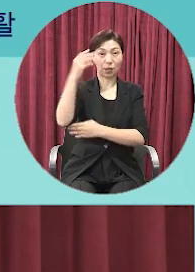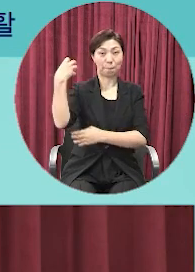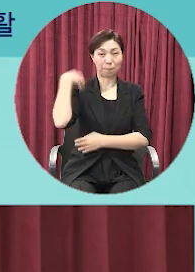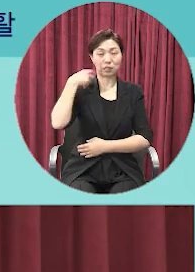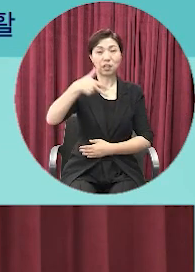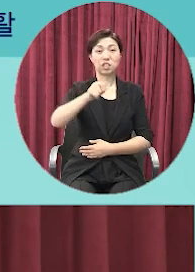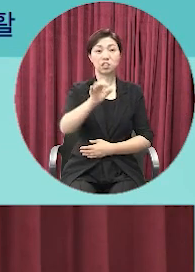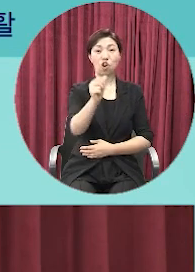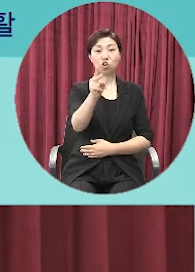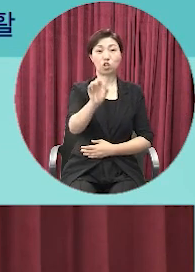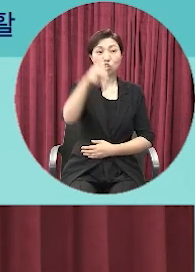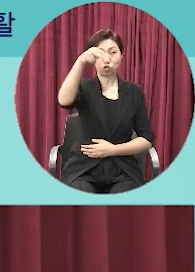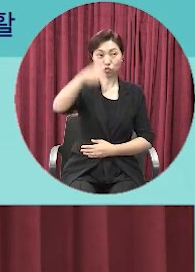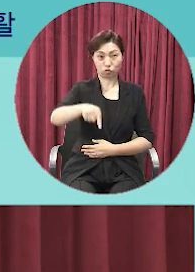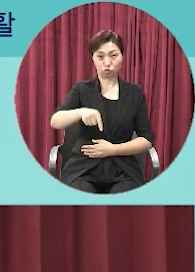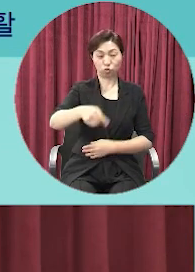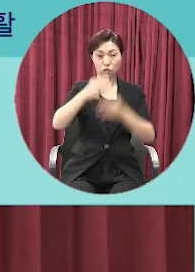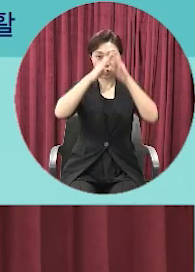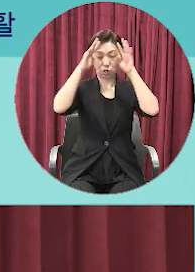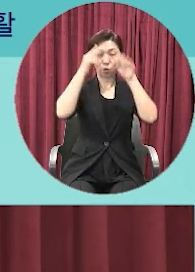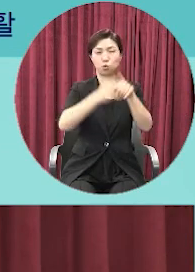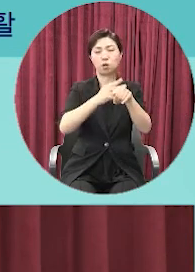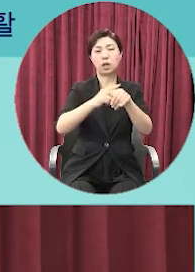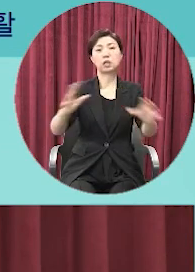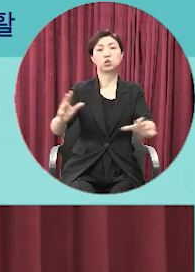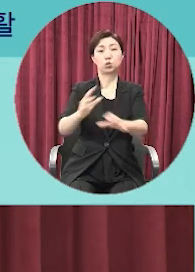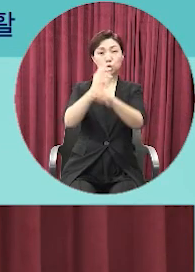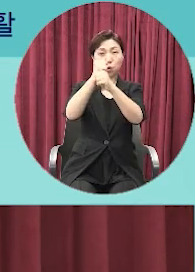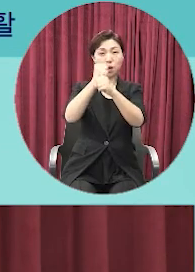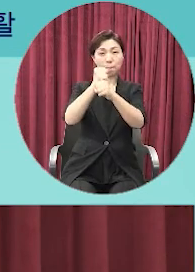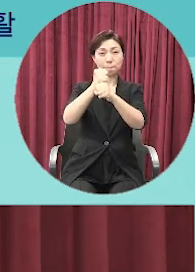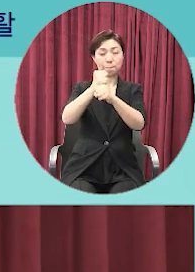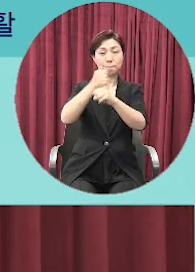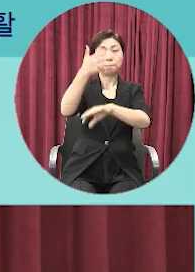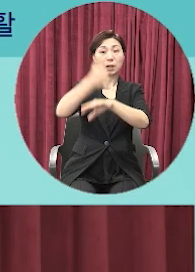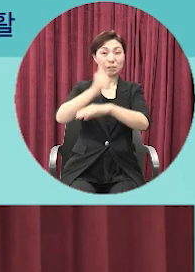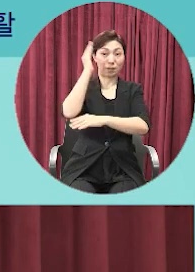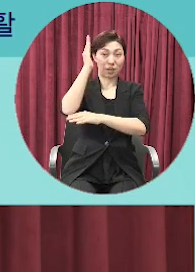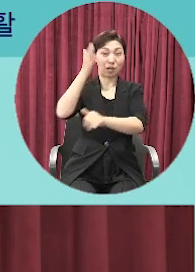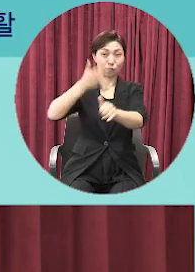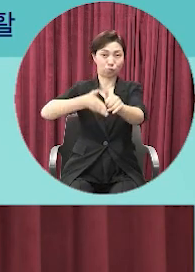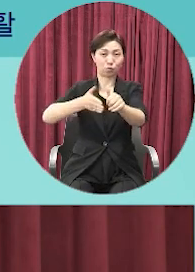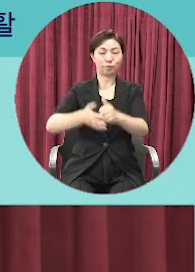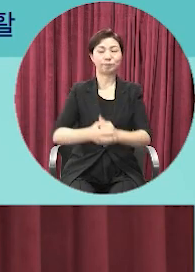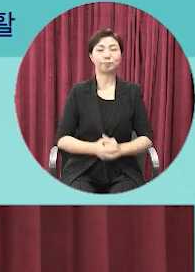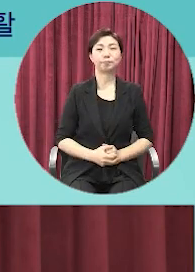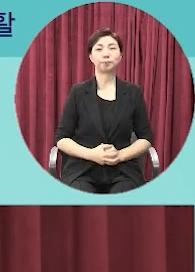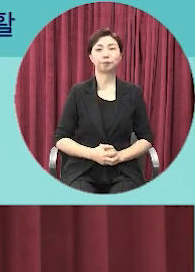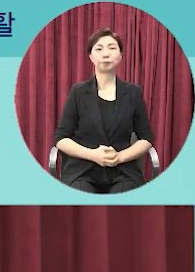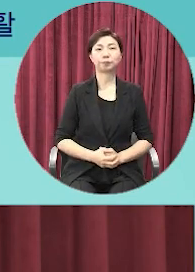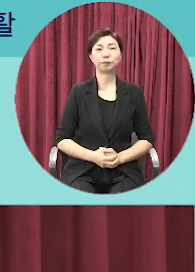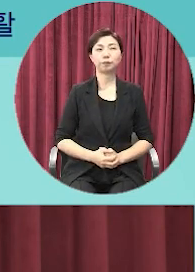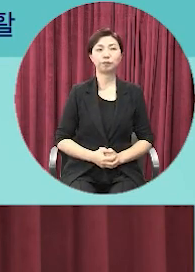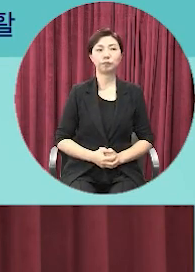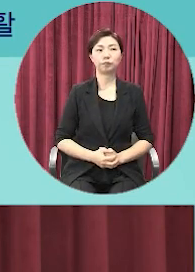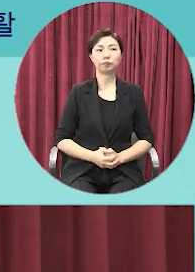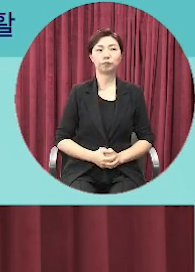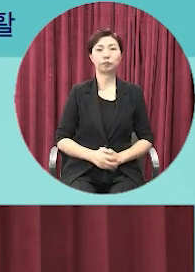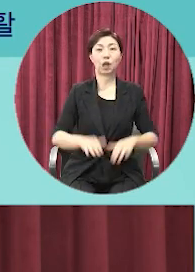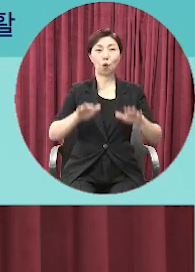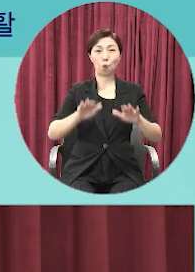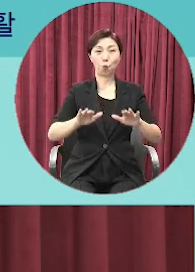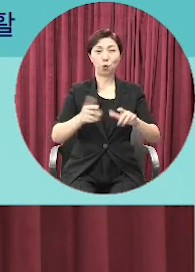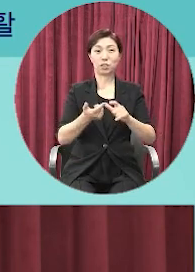교수님께서 종합적인 마무리하는 코멘트를 부탁드립니다. 네, 제가 오늘